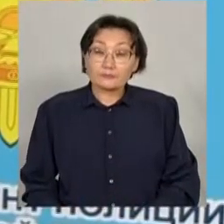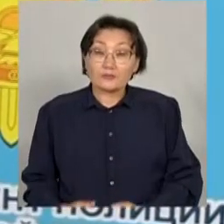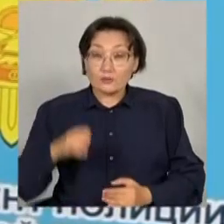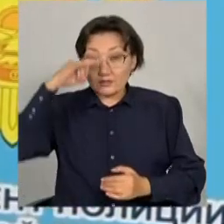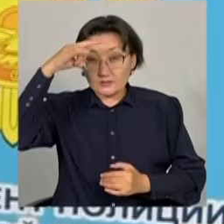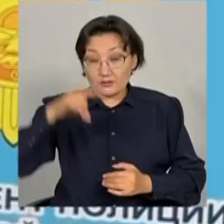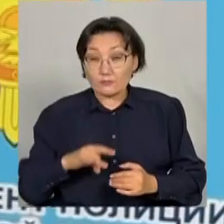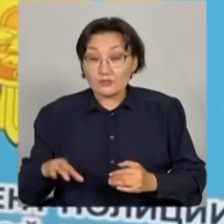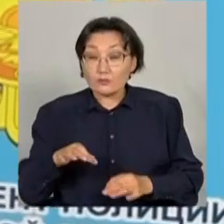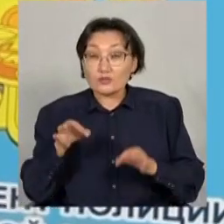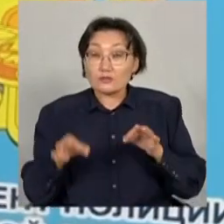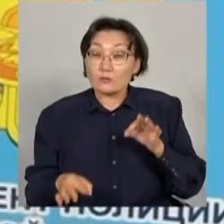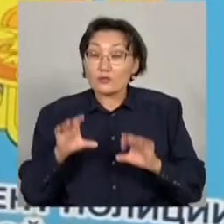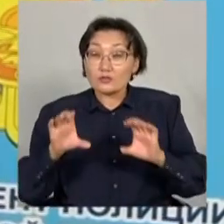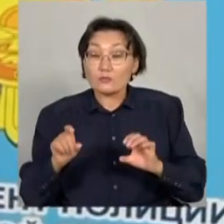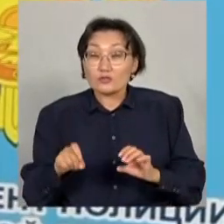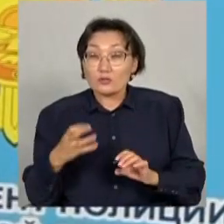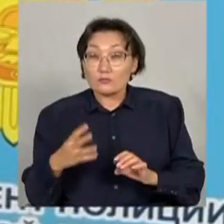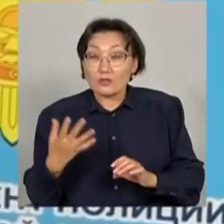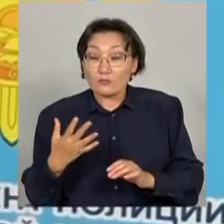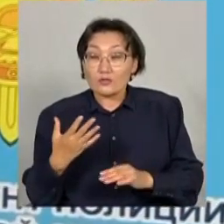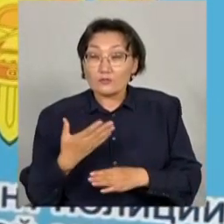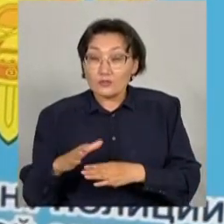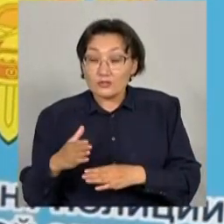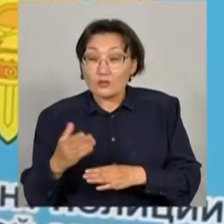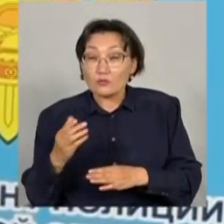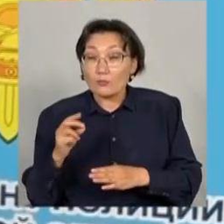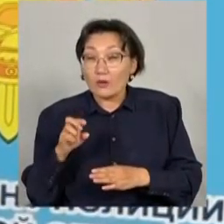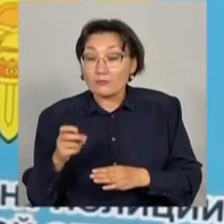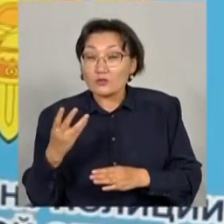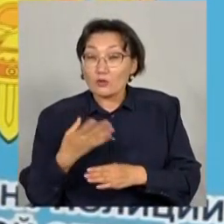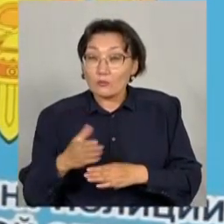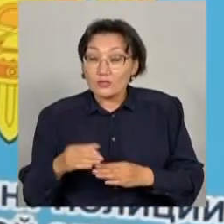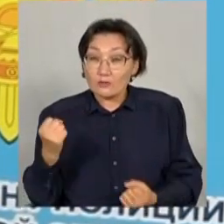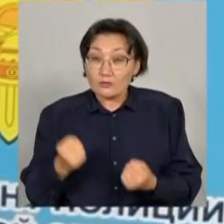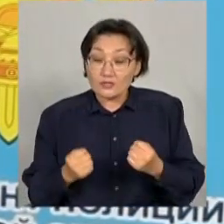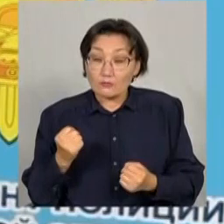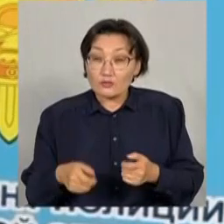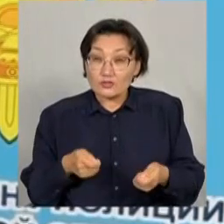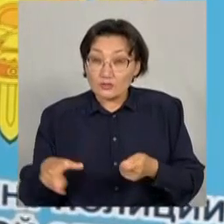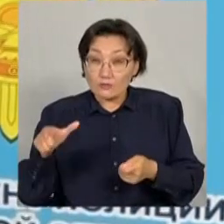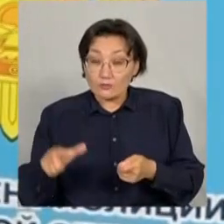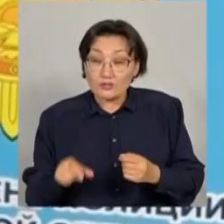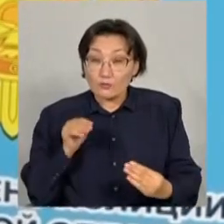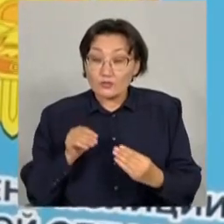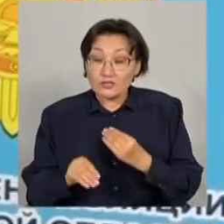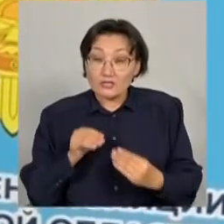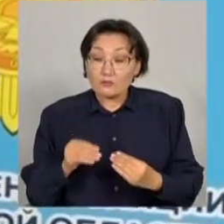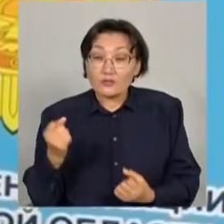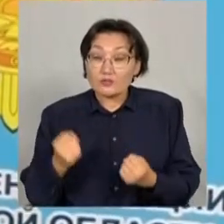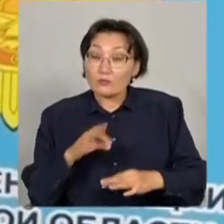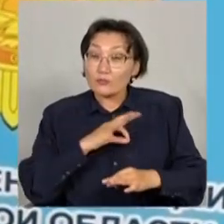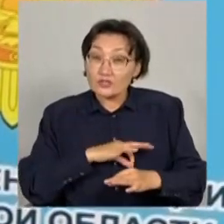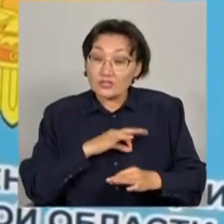Қазақстан Республикасы Қылмыстық кодексінің 145-ші бабы 4-ші бөлігі көлік құралдарын басқаратын адамдардың жол жүрісі немесе көлік құралдарын